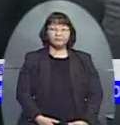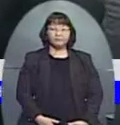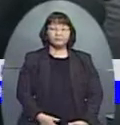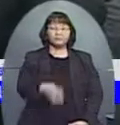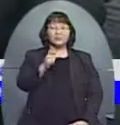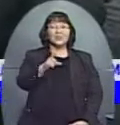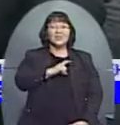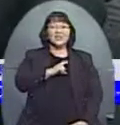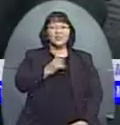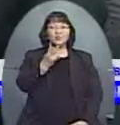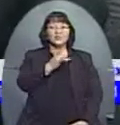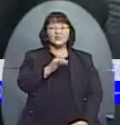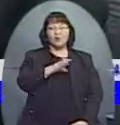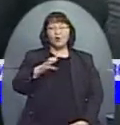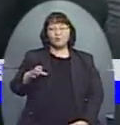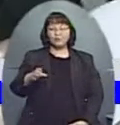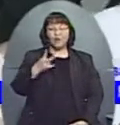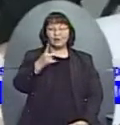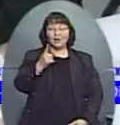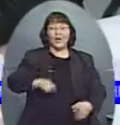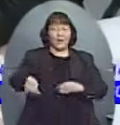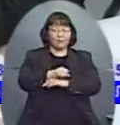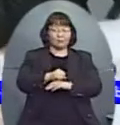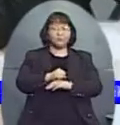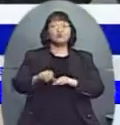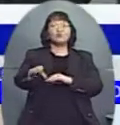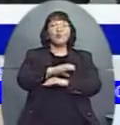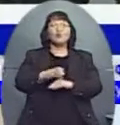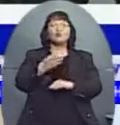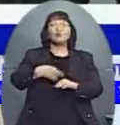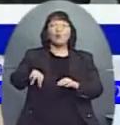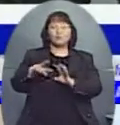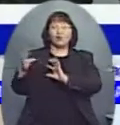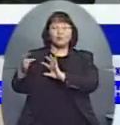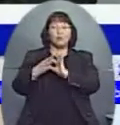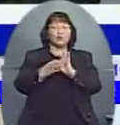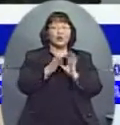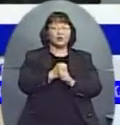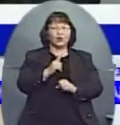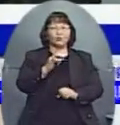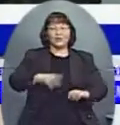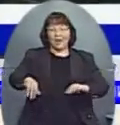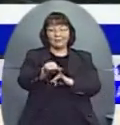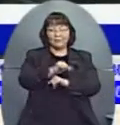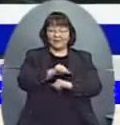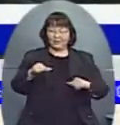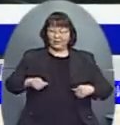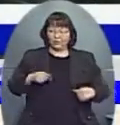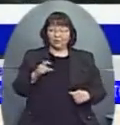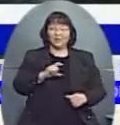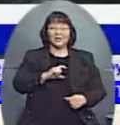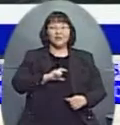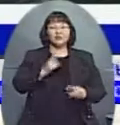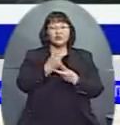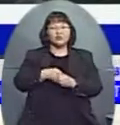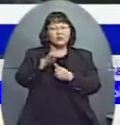За хүний эрхийн үндэсний комиссийн ажлын хэсэг 21 аймаг болон сумдуудад тойрон ажиллаж байна. Энэ удаад Хөвсгөл аймгийн иргэд олон нийтийн дунд хүний эрх хэрхэн зөрчигдөж